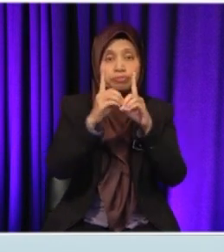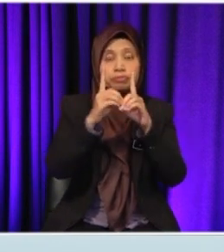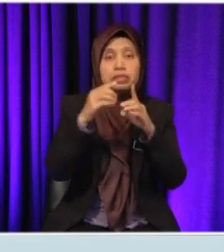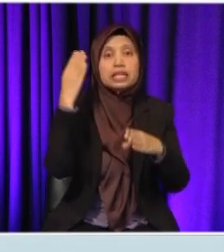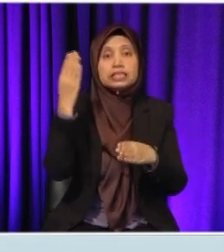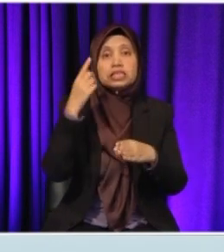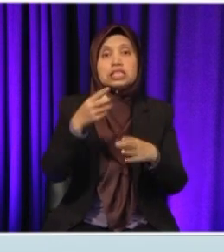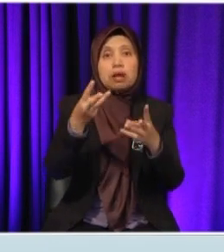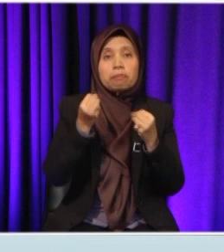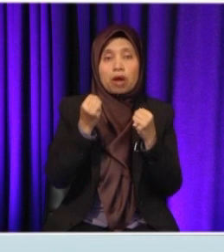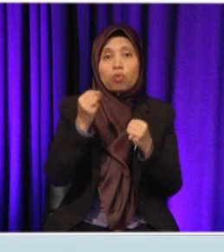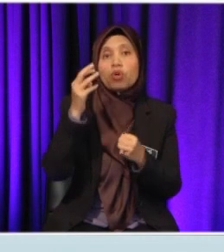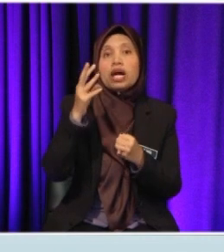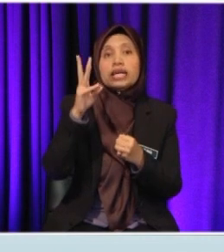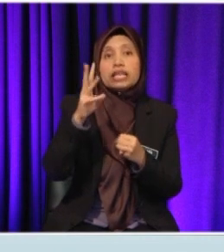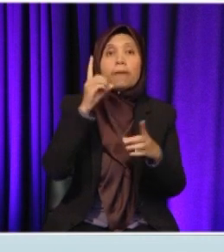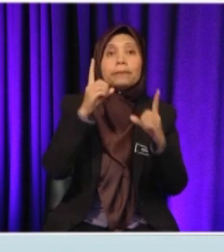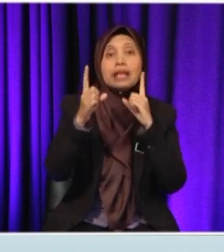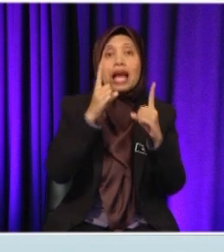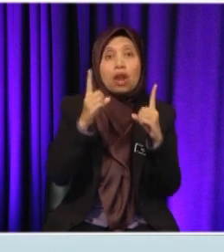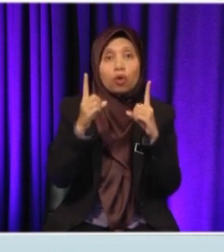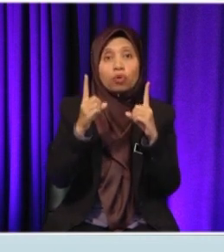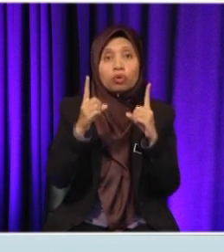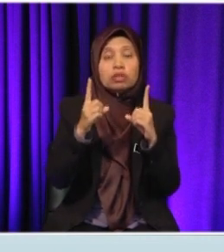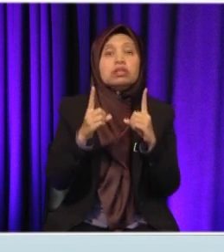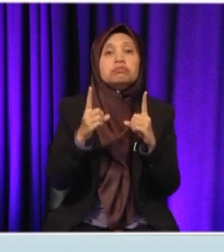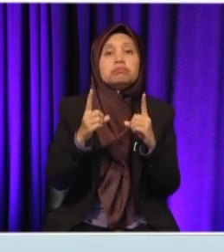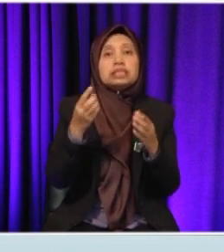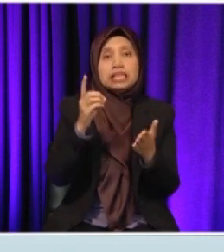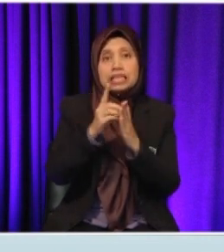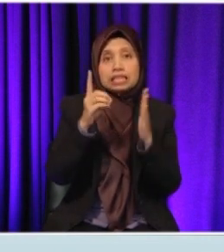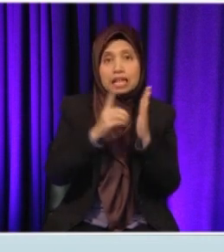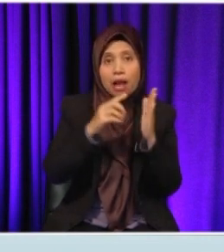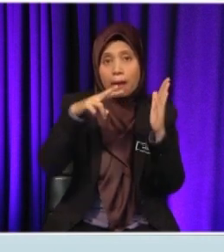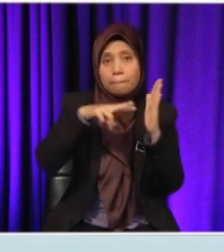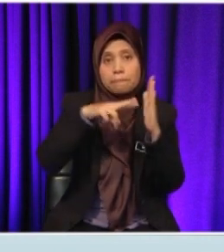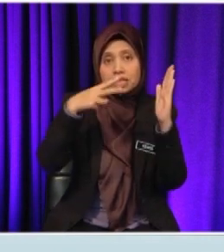dialog. Drama kan berdasarkan dialog. Yeah. Dalam sebuah kampung ada 2 cerita. Ini adalah berdasarkan maksud